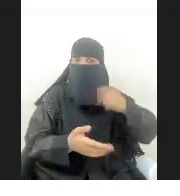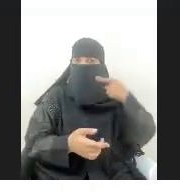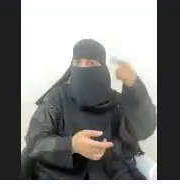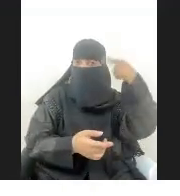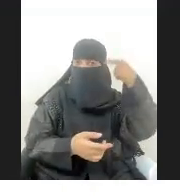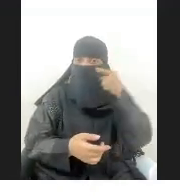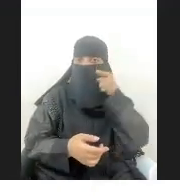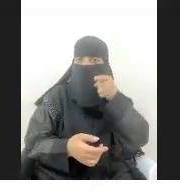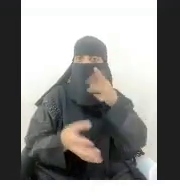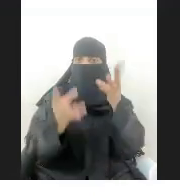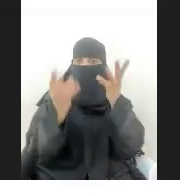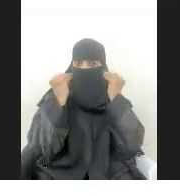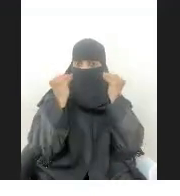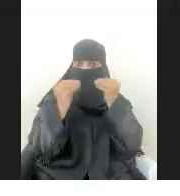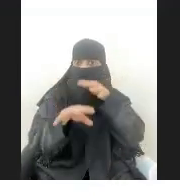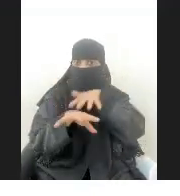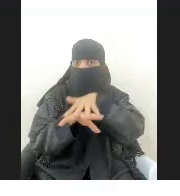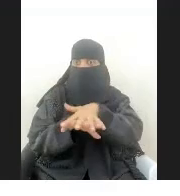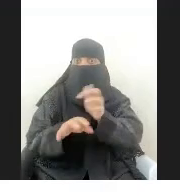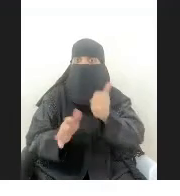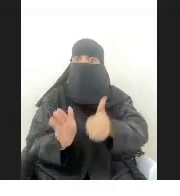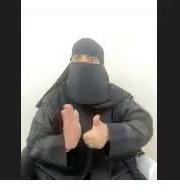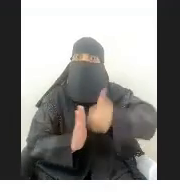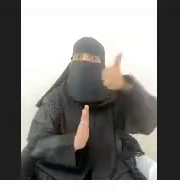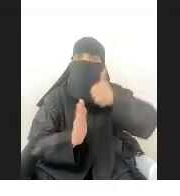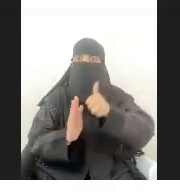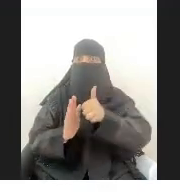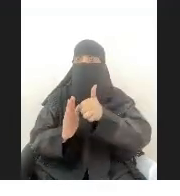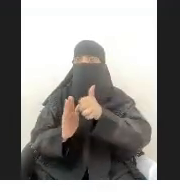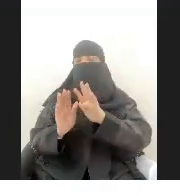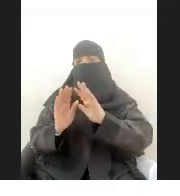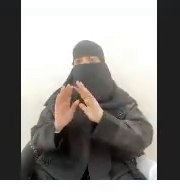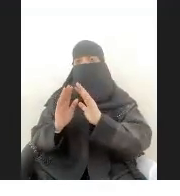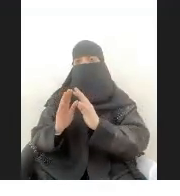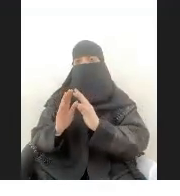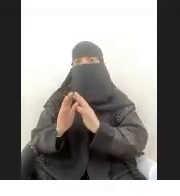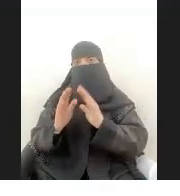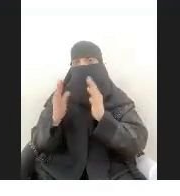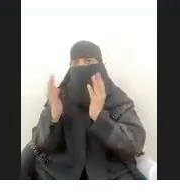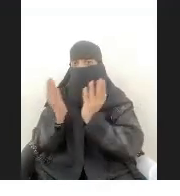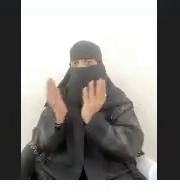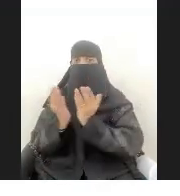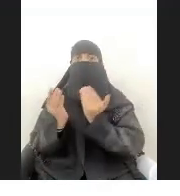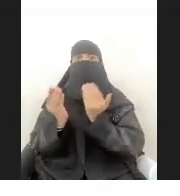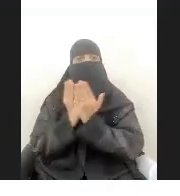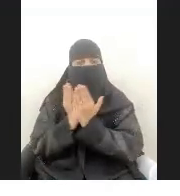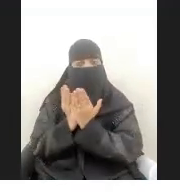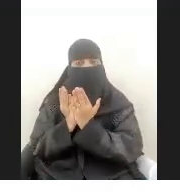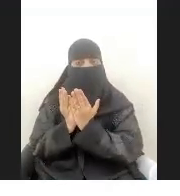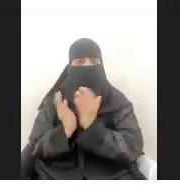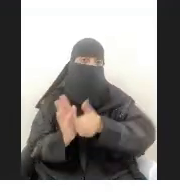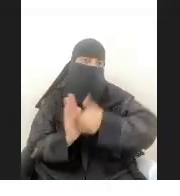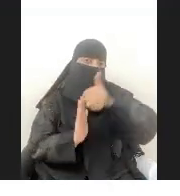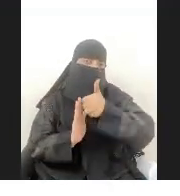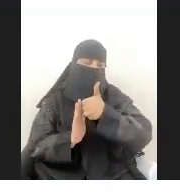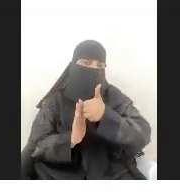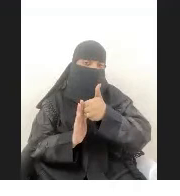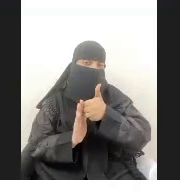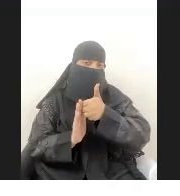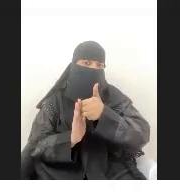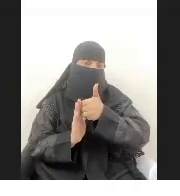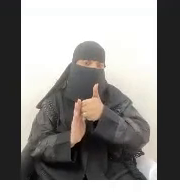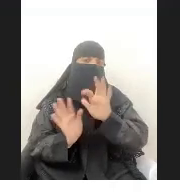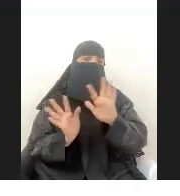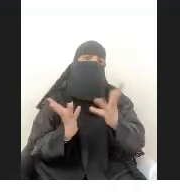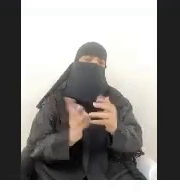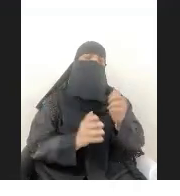باعتباره تحسيناً لبيئة التعلم الحضوري؟ هل هو زي كأننا بنسوي أبجريد شيء بنحسن، أو تحسيناً لبيئة التعلم